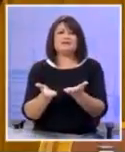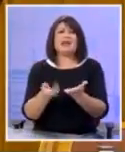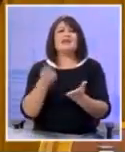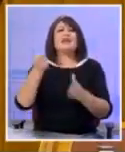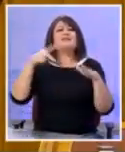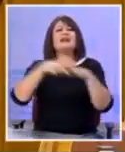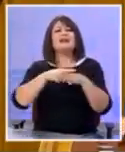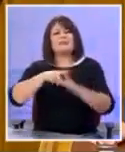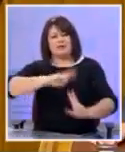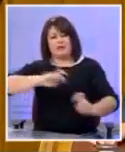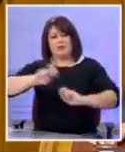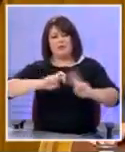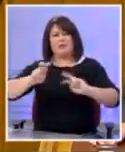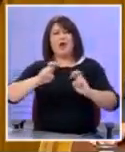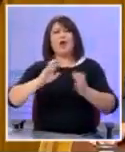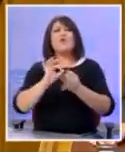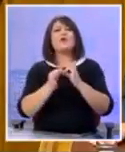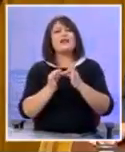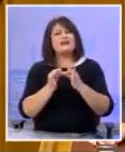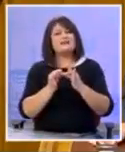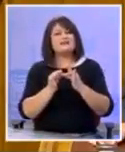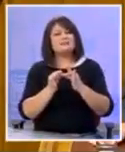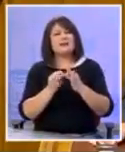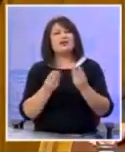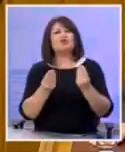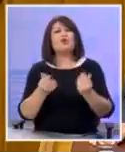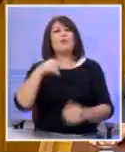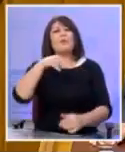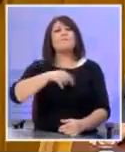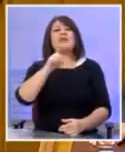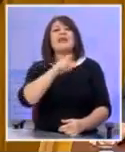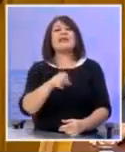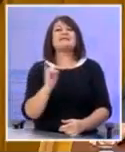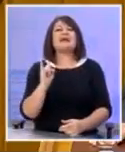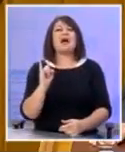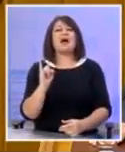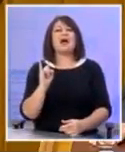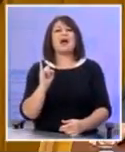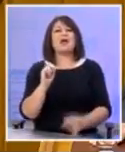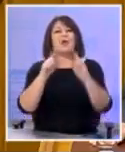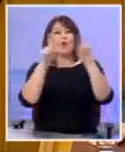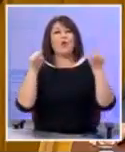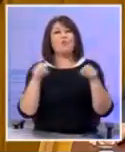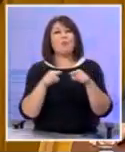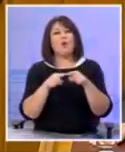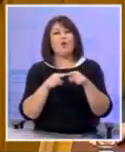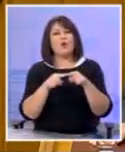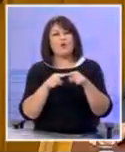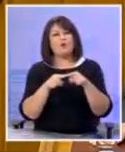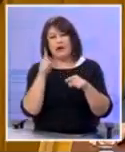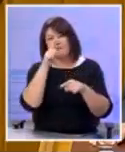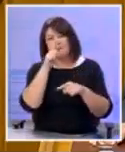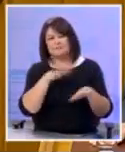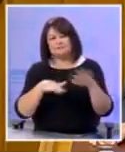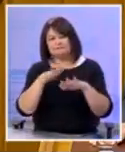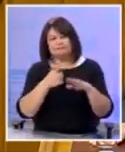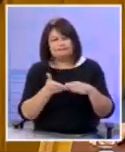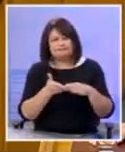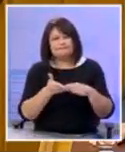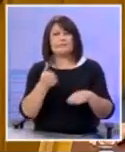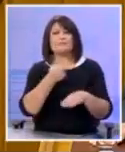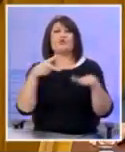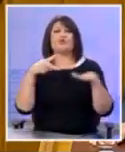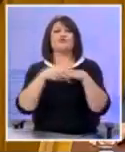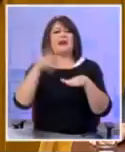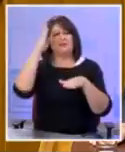των ασφαλιστικών ταμείων και των οργανισμών μέσω του PSI και των δομημένων ομολόγων? Βέβαια, αποκαταστήσατε μόνο τις τράπεζες μέσω